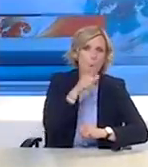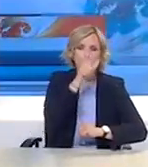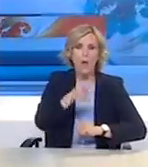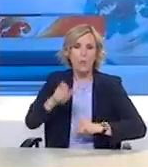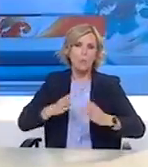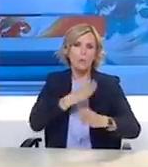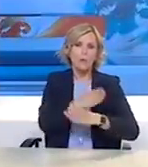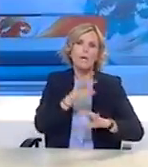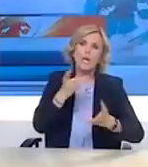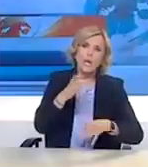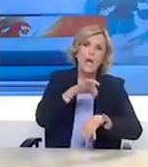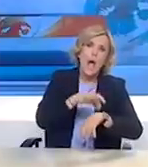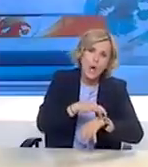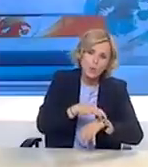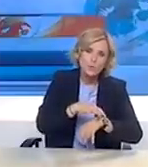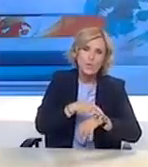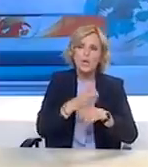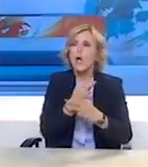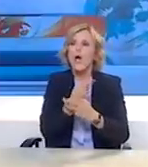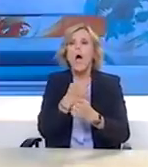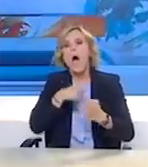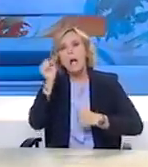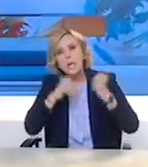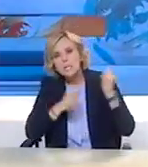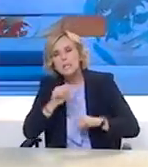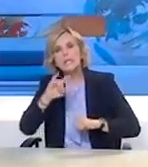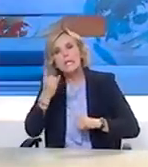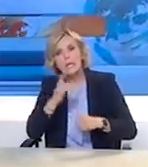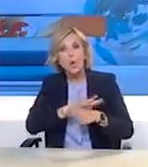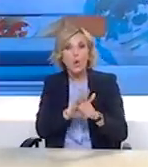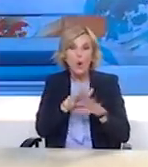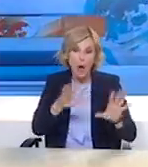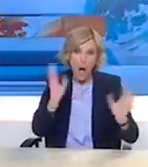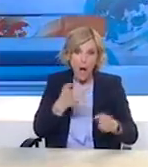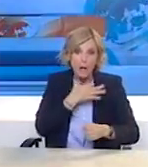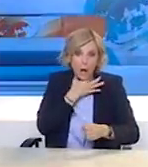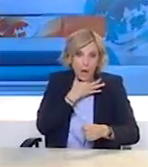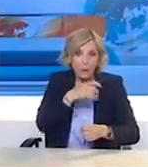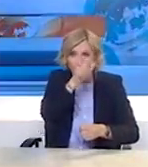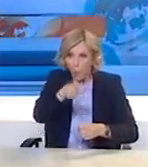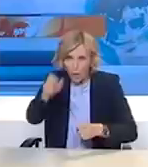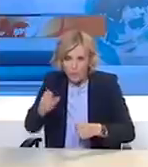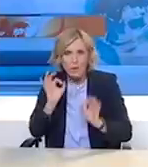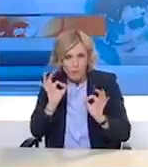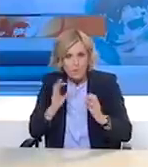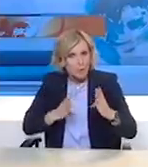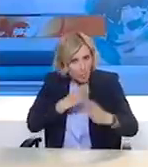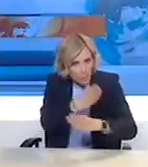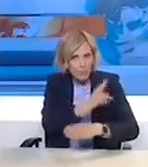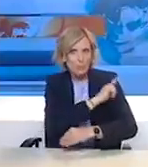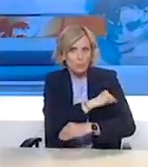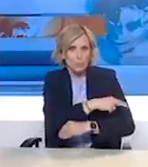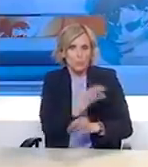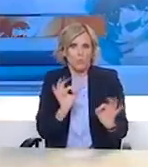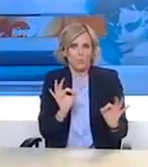είτε έχουν νοσήσει από κορονοϊό είτε όχι. Εφόσον υπάρχει ανάγκη, βεβαίως και ο καθένας θα προσέλθει στις δομές του